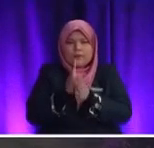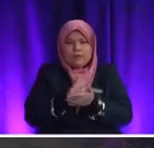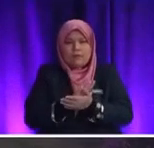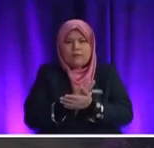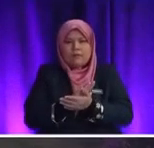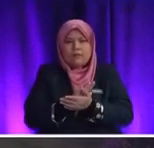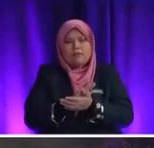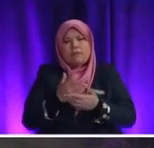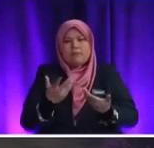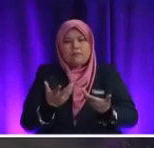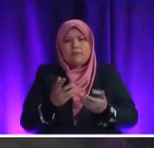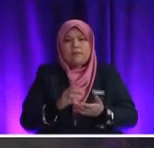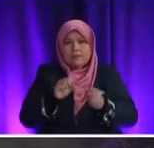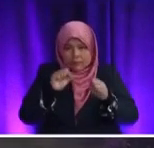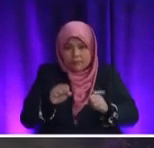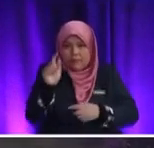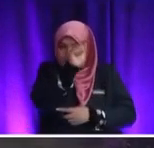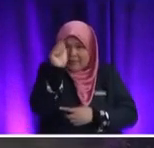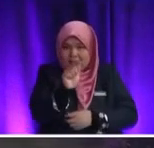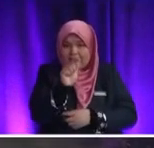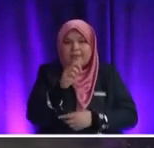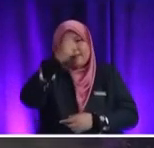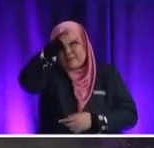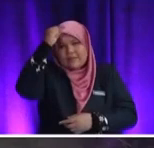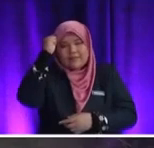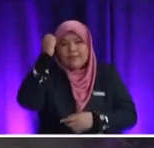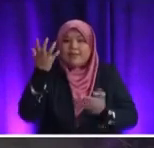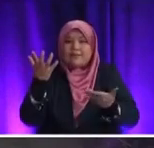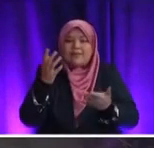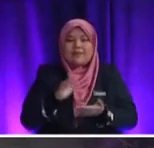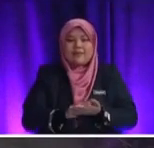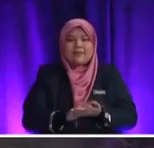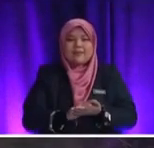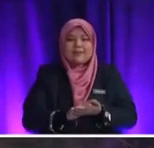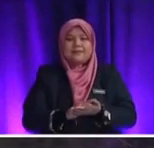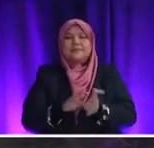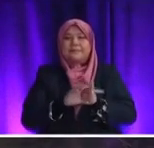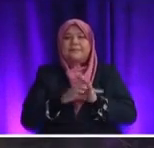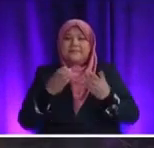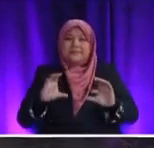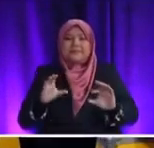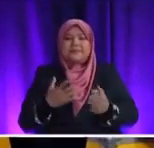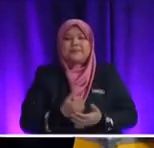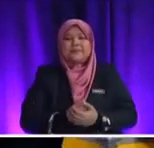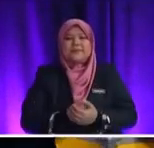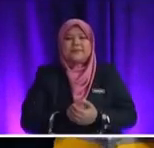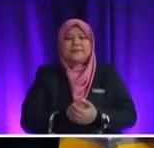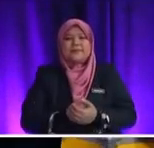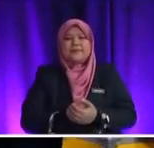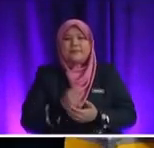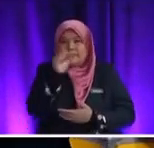ketemu macam jump boleh saya tanya soalan goodison Oke gua saya coba-coba ya Oke so